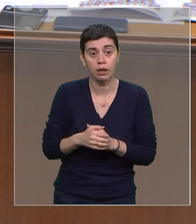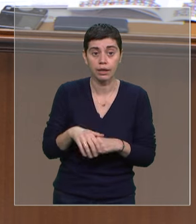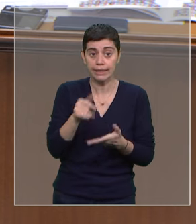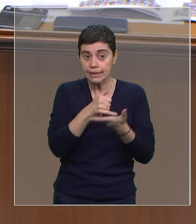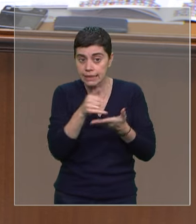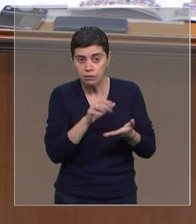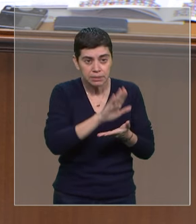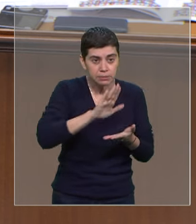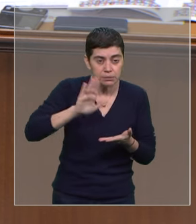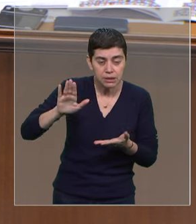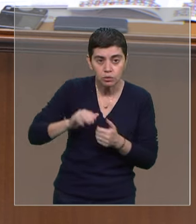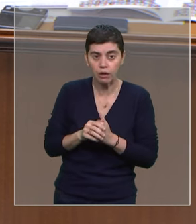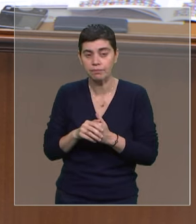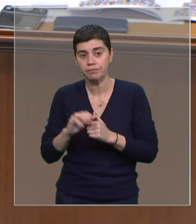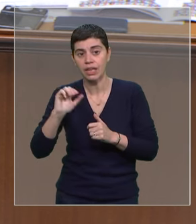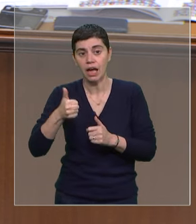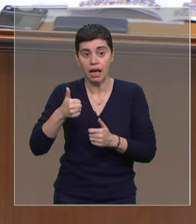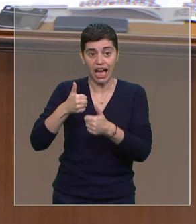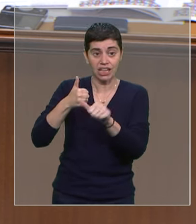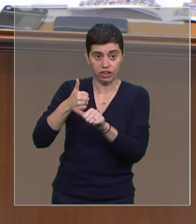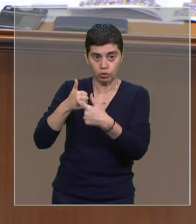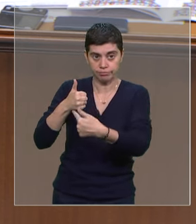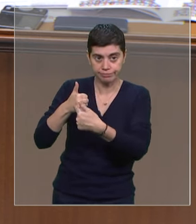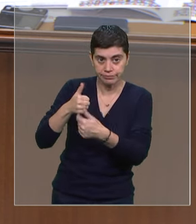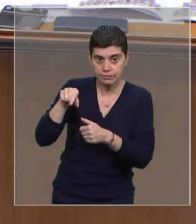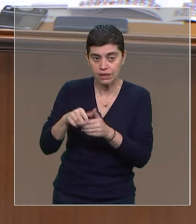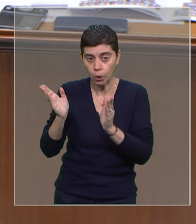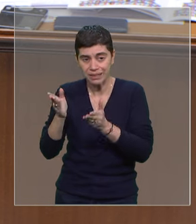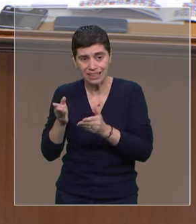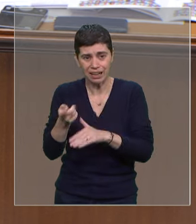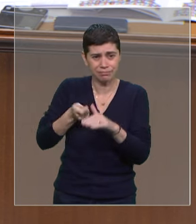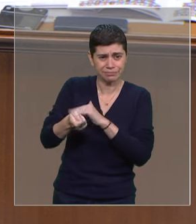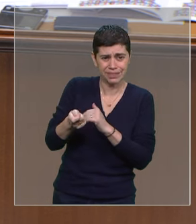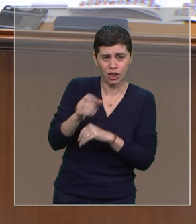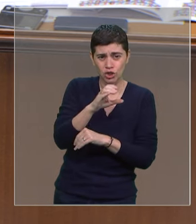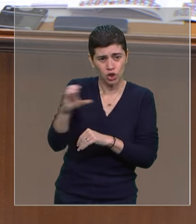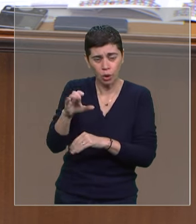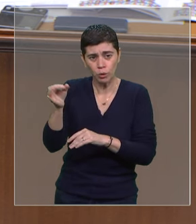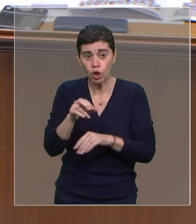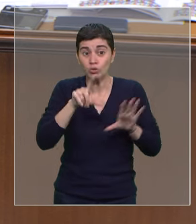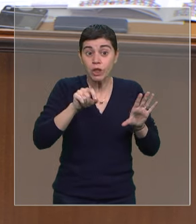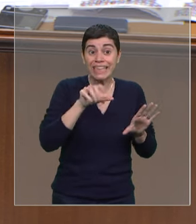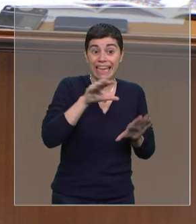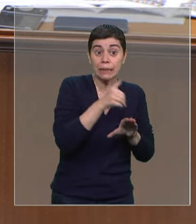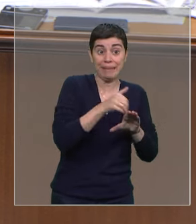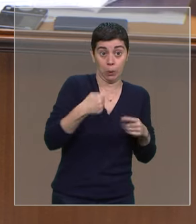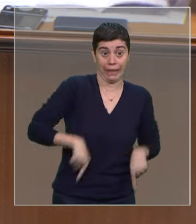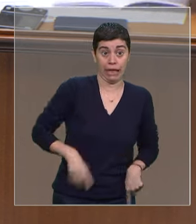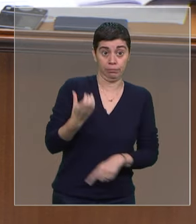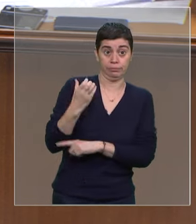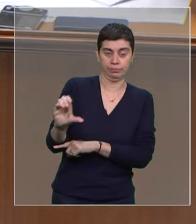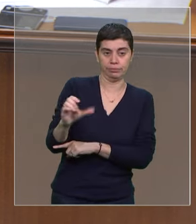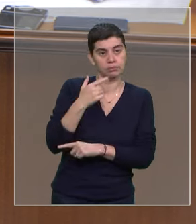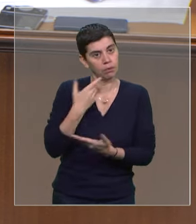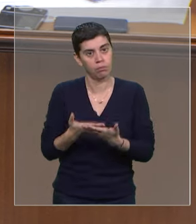insulaires. L'hôpital d'Ajaccio, dont je parlais en commençant, a été financé à 100%, 175 millions d'euros par l'État. C'est la manifestation de